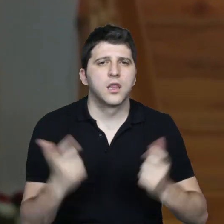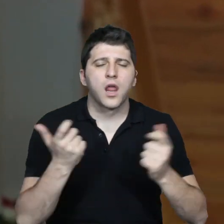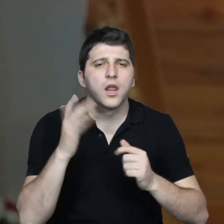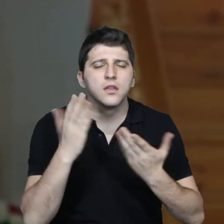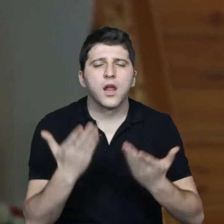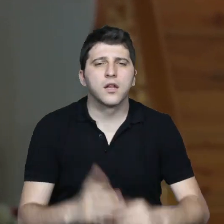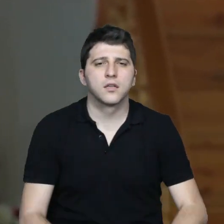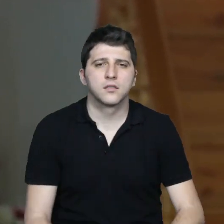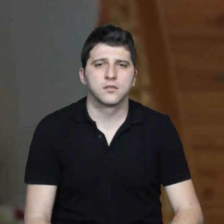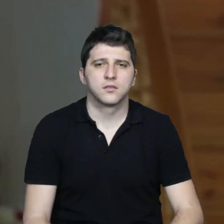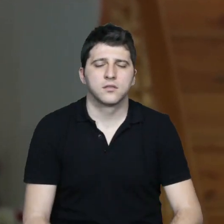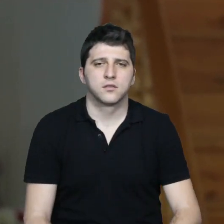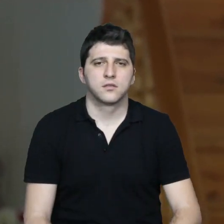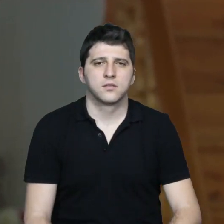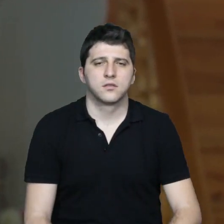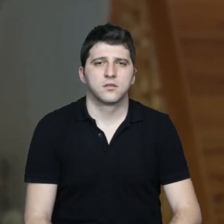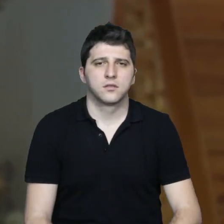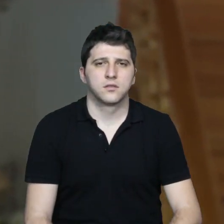bunlar?